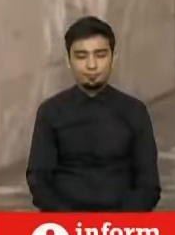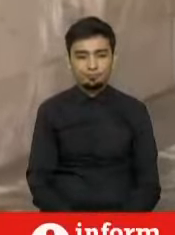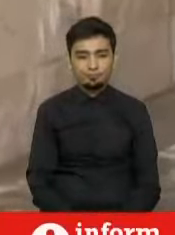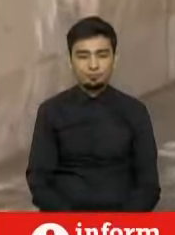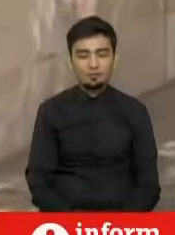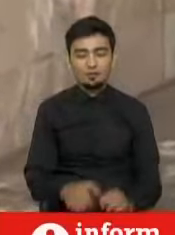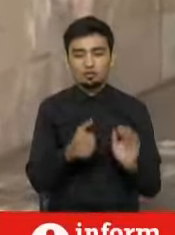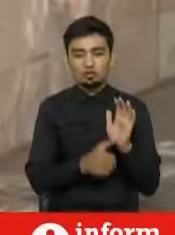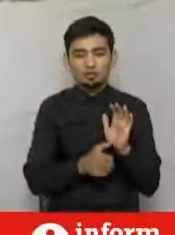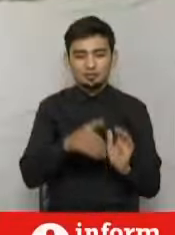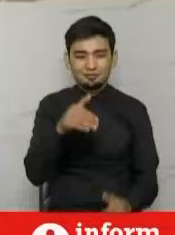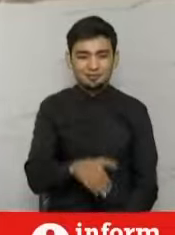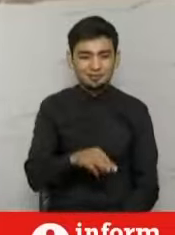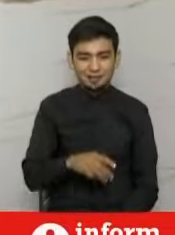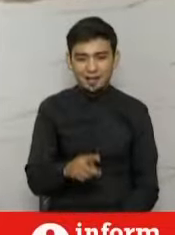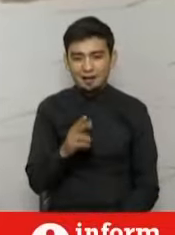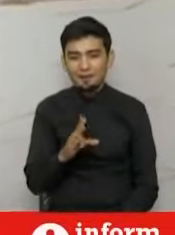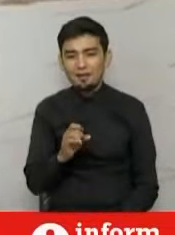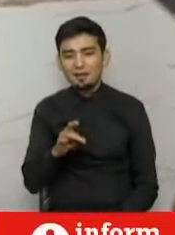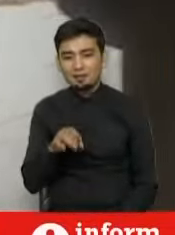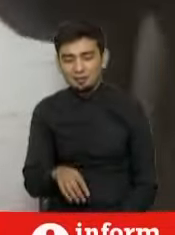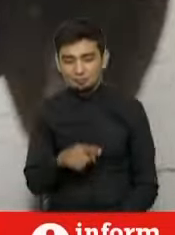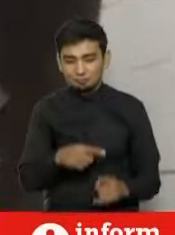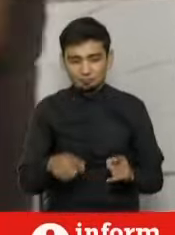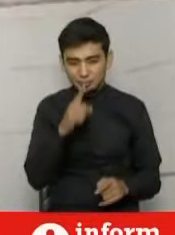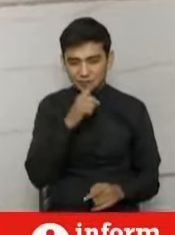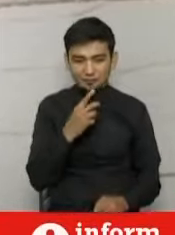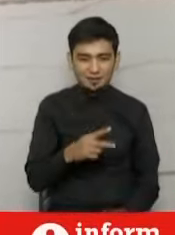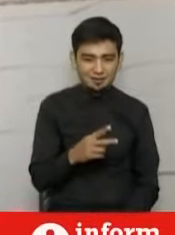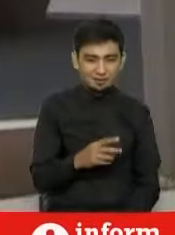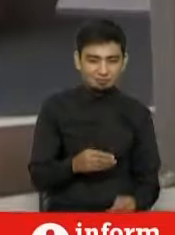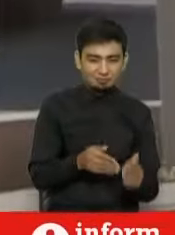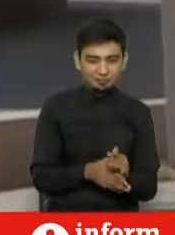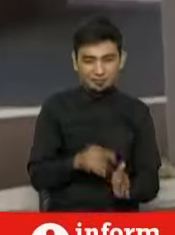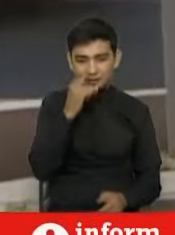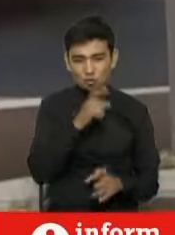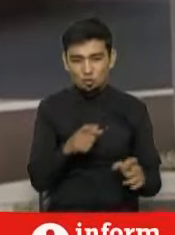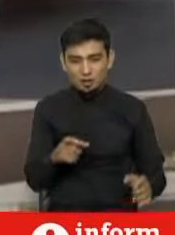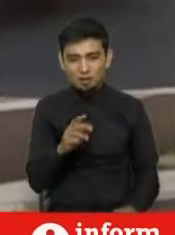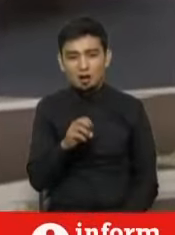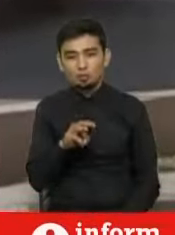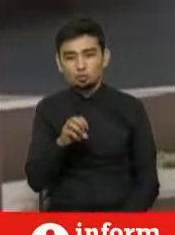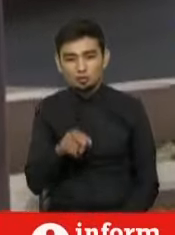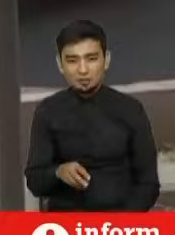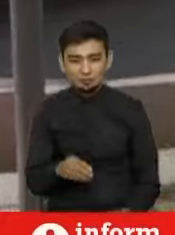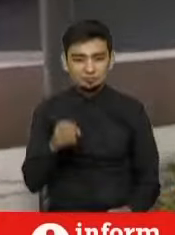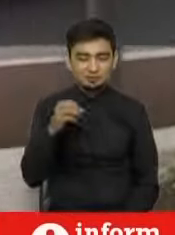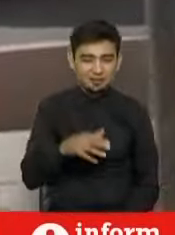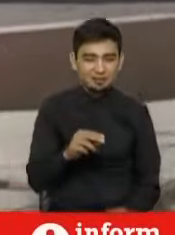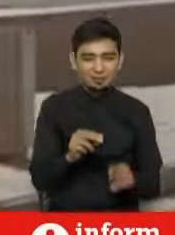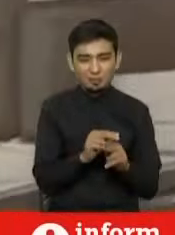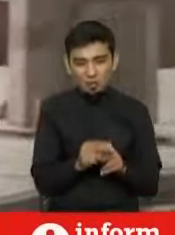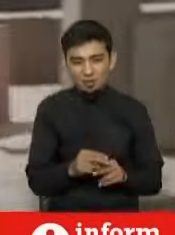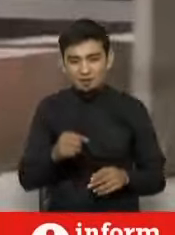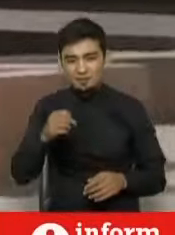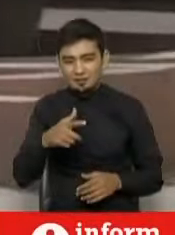Почти 60 тысяч тенге в квартал или около 20 в месяц тратят казахстанцы на коммунальные услуги, содержание жилья и ремонт.